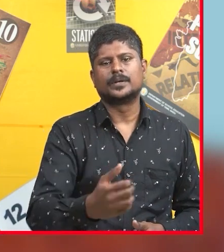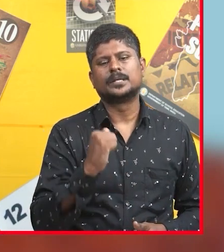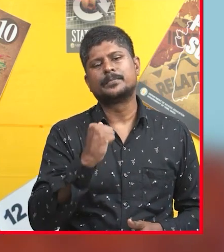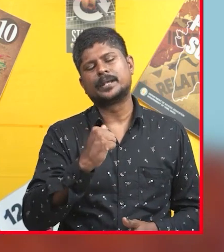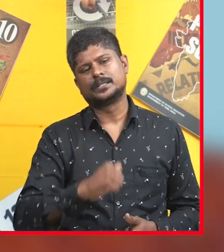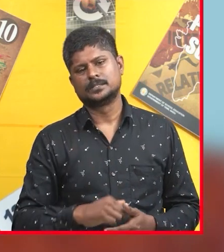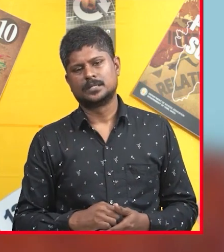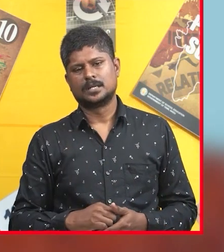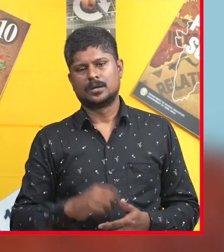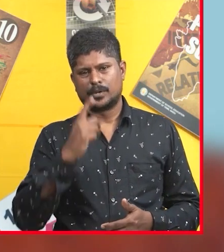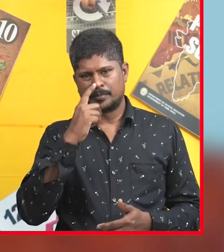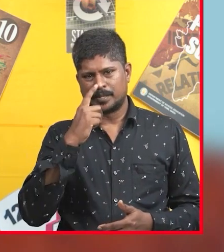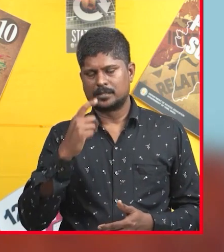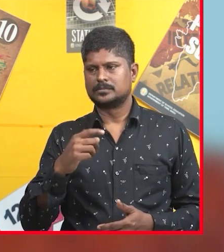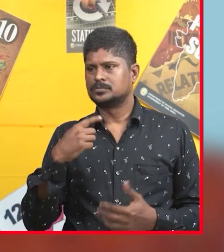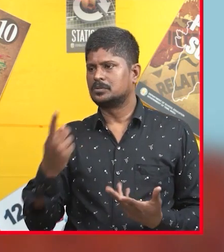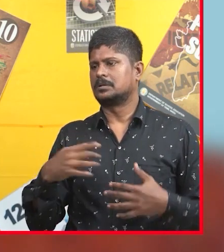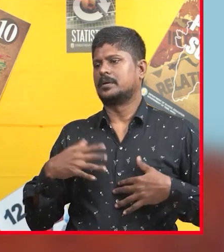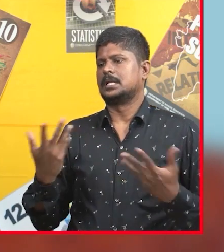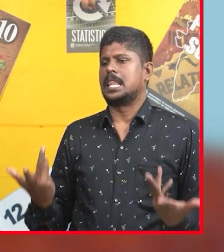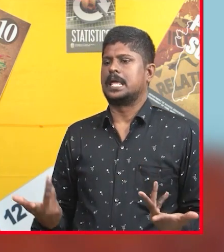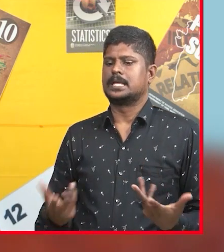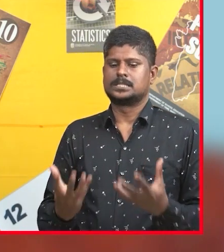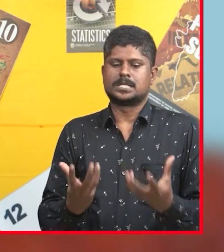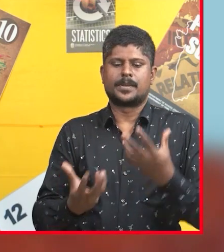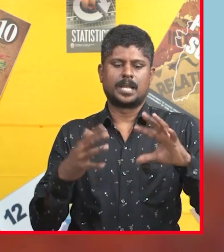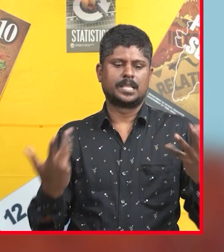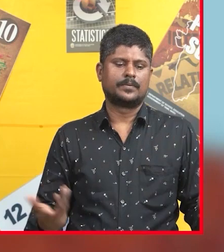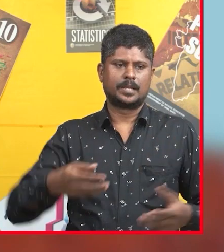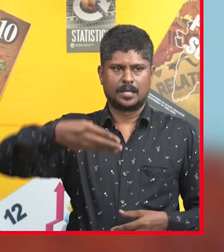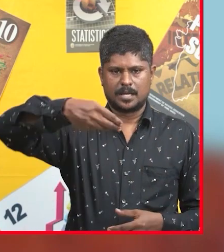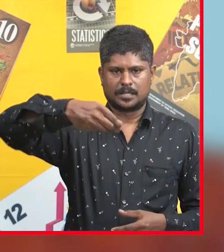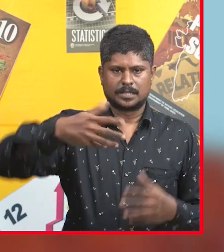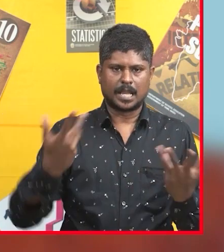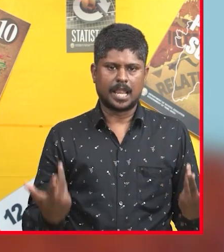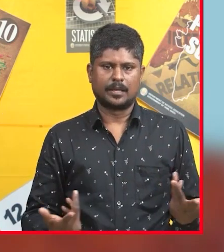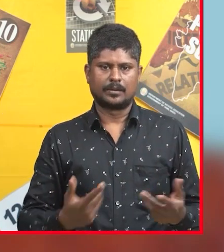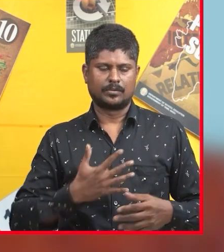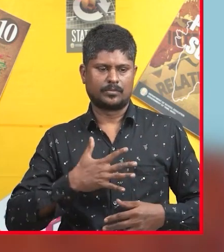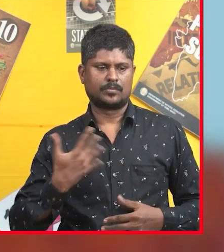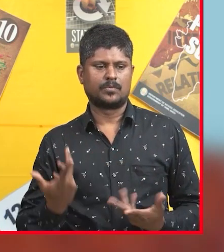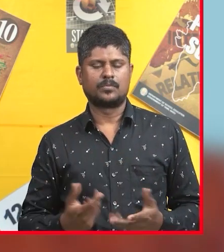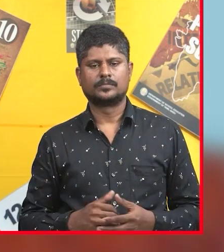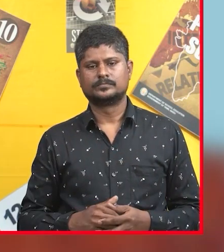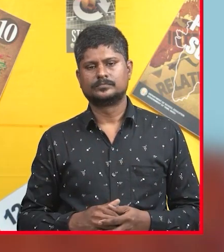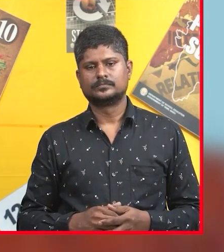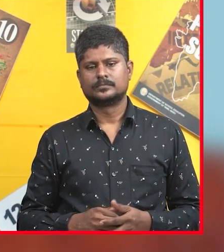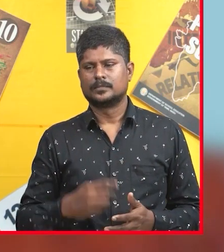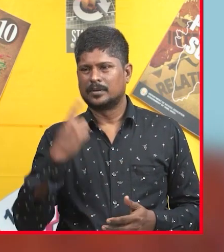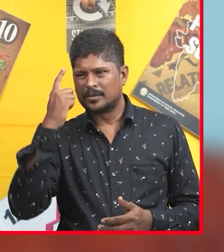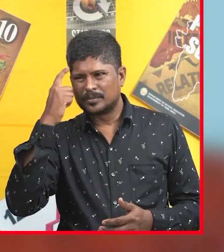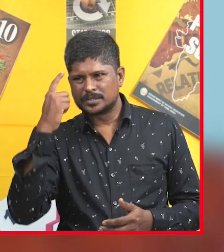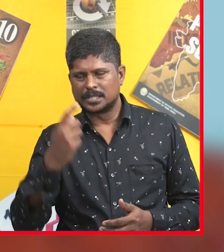அப்ப அந்த மனைவி சொல்றா வீட்டுல எதுவுமே இல்லையே நான் என்ன செய்வேன் அப்படின்னு சொல்றான். உடனே வந்து அந்த மாறநாயனார்